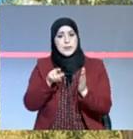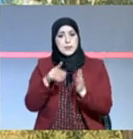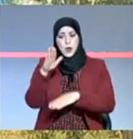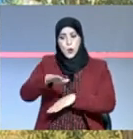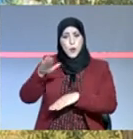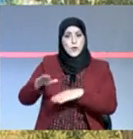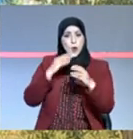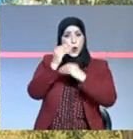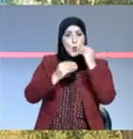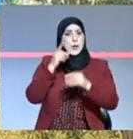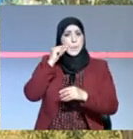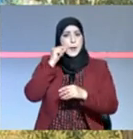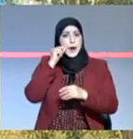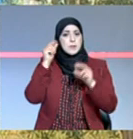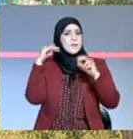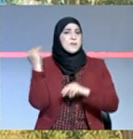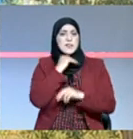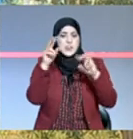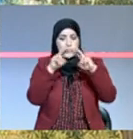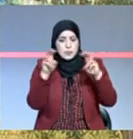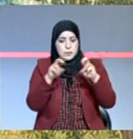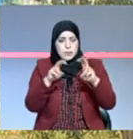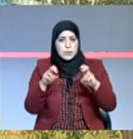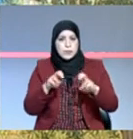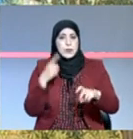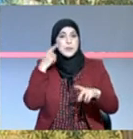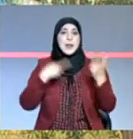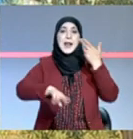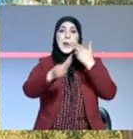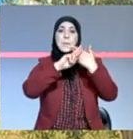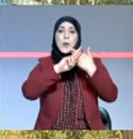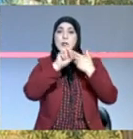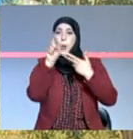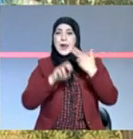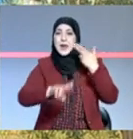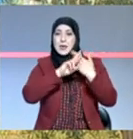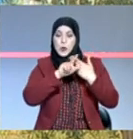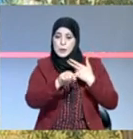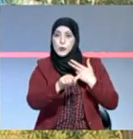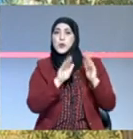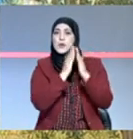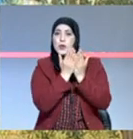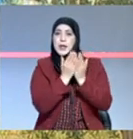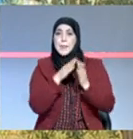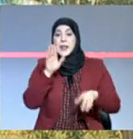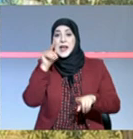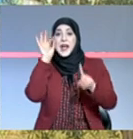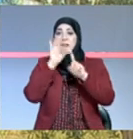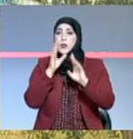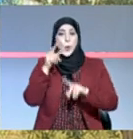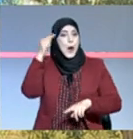والولي يبحث عن الاجابه قبل ان يكتشفها وبالتالي ملكه التفكير والنقد